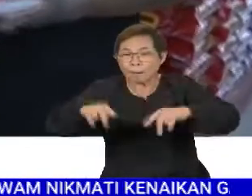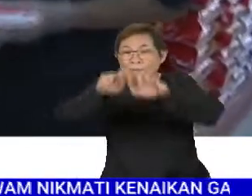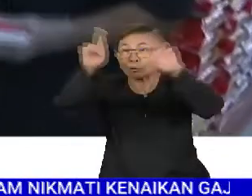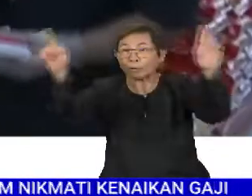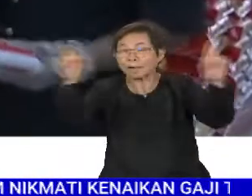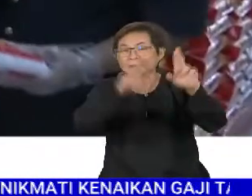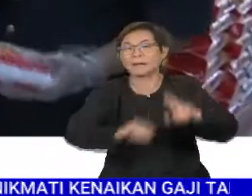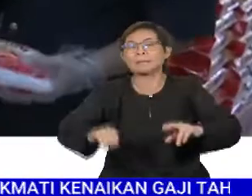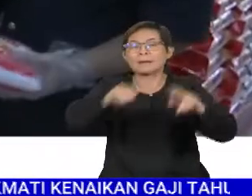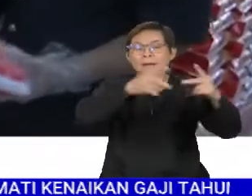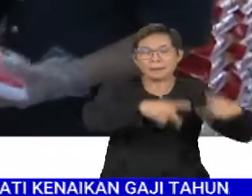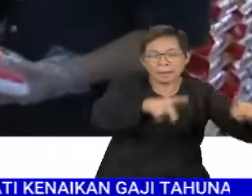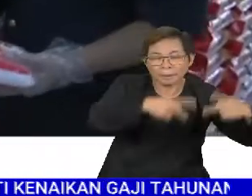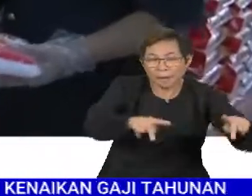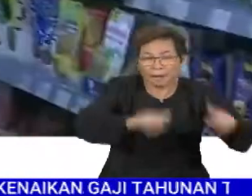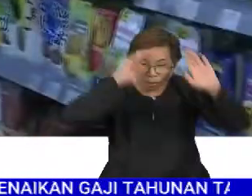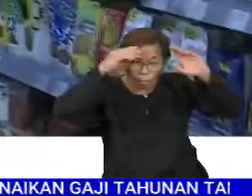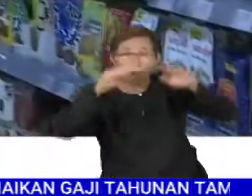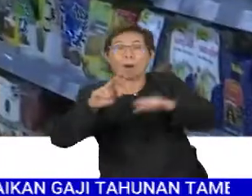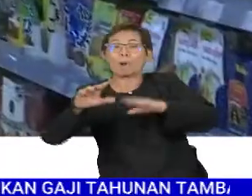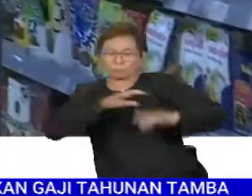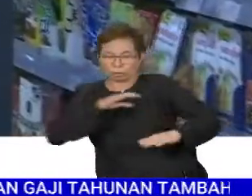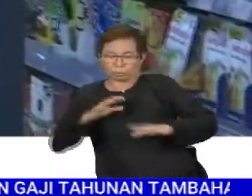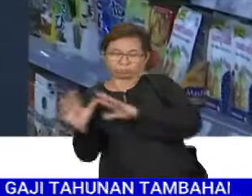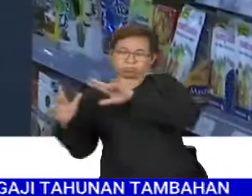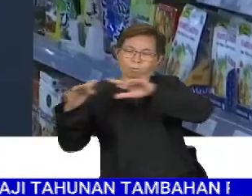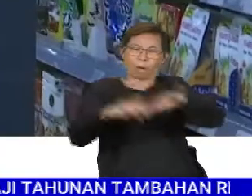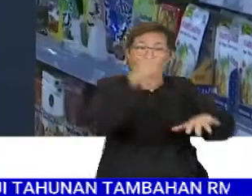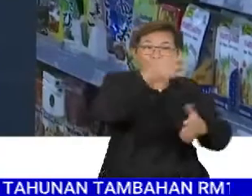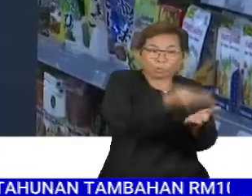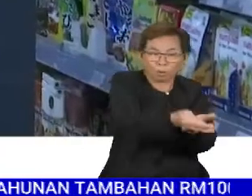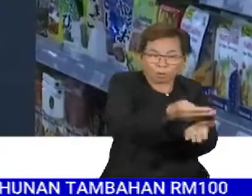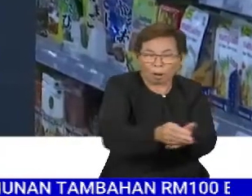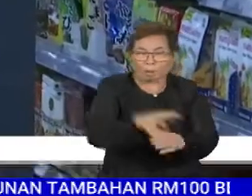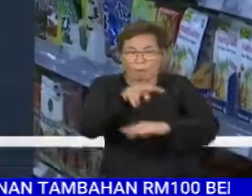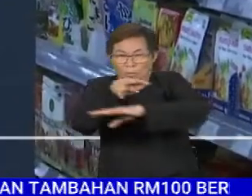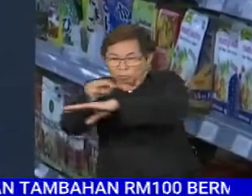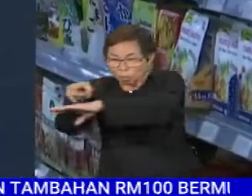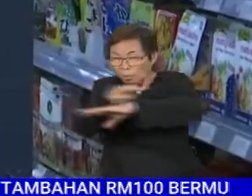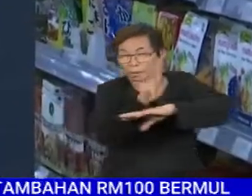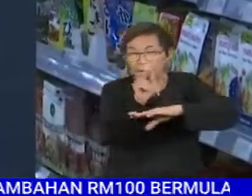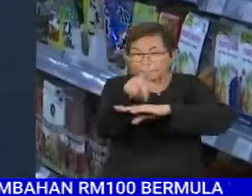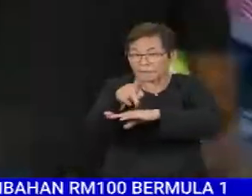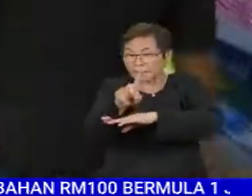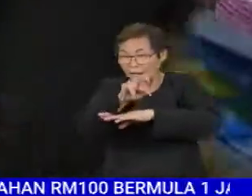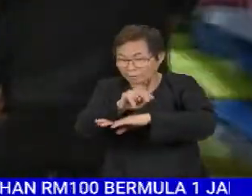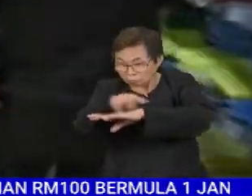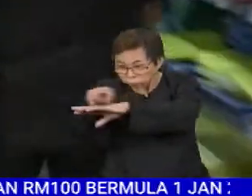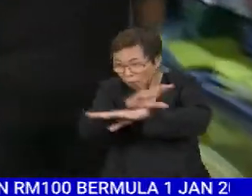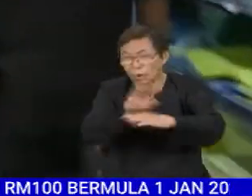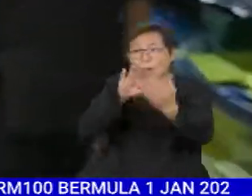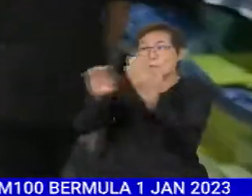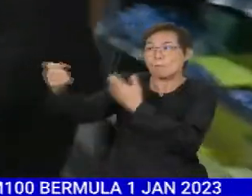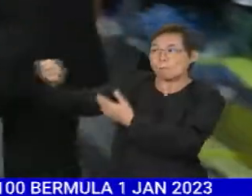Raya dan primis penjagaan yang menjadi tumpuan pengguna untuk membeli belah berdasarkan Pemantauan kevidn dan maklum